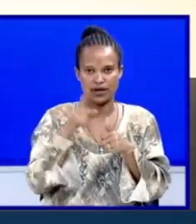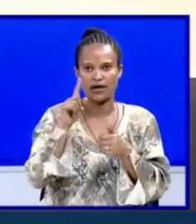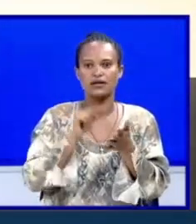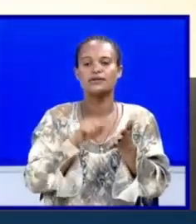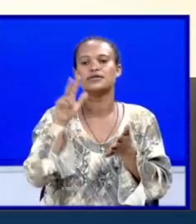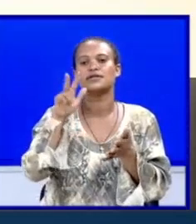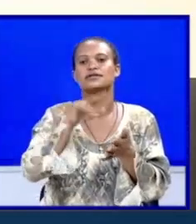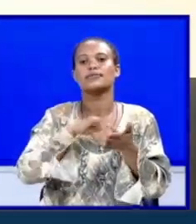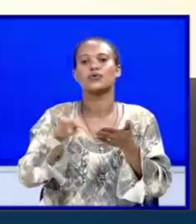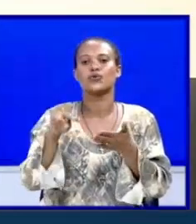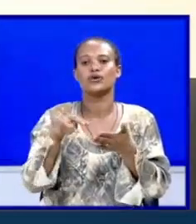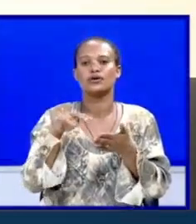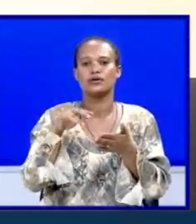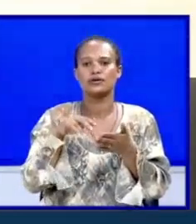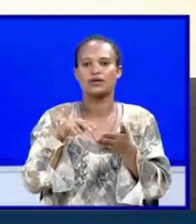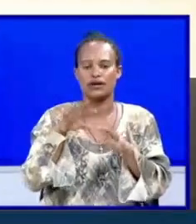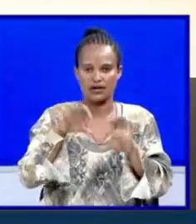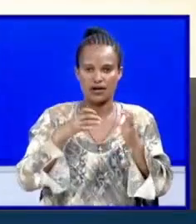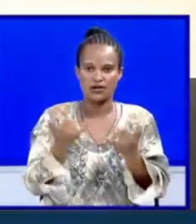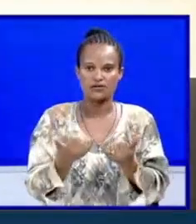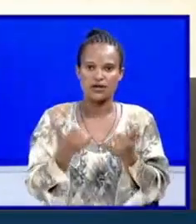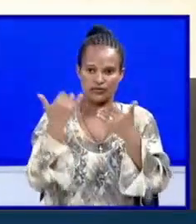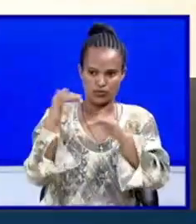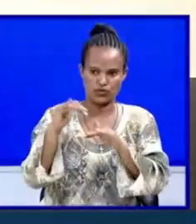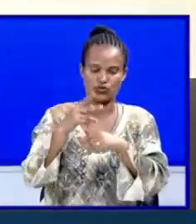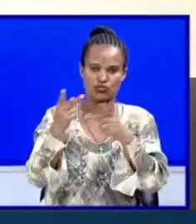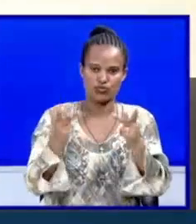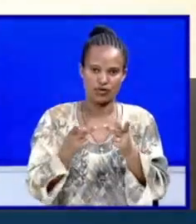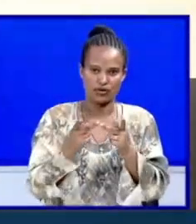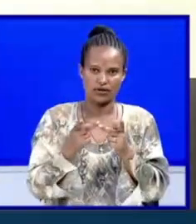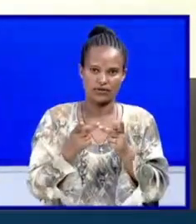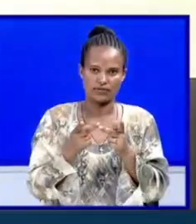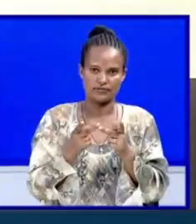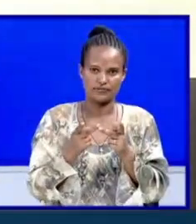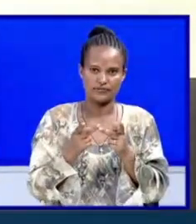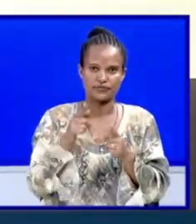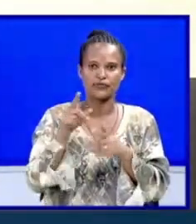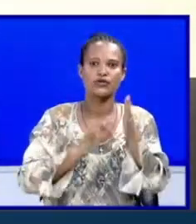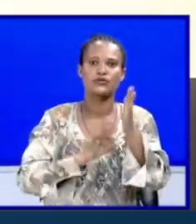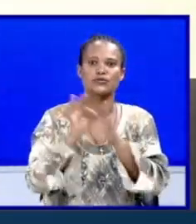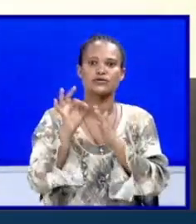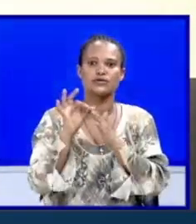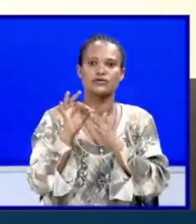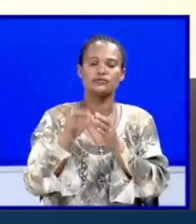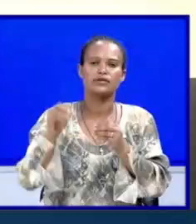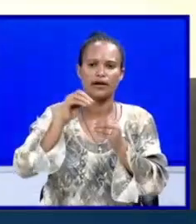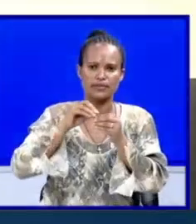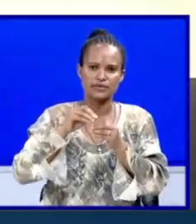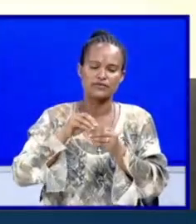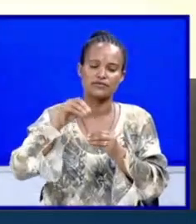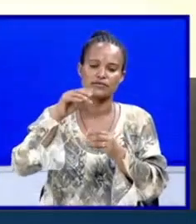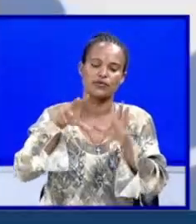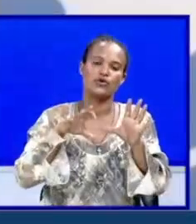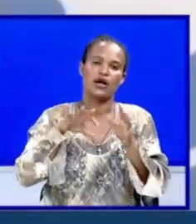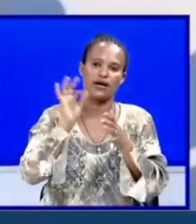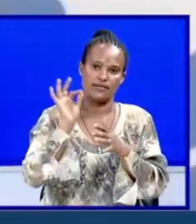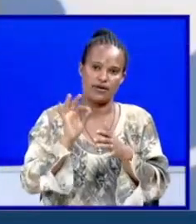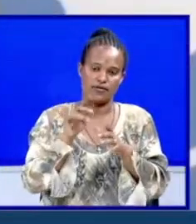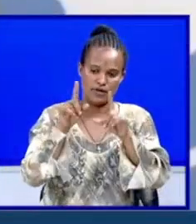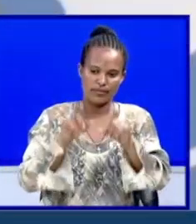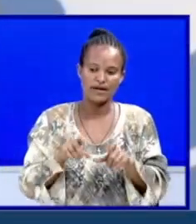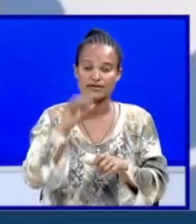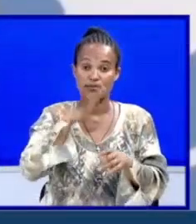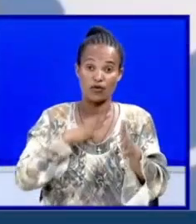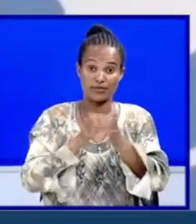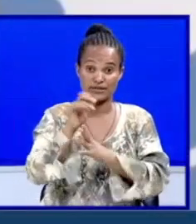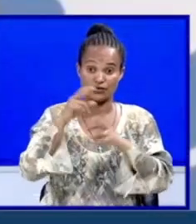1.3 ሚልዮን ገሚትና ርኢና ሕዚ ኣብ ተወሰኑ ቦታታት ኣብ ምስ ጀመርና እቲ ቁፅሪ ብጣዕሚ ዝለዓለ ምዃኑ ኢና ረኺብናዮ። መርማሪ ሰብኣዊ